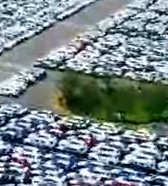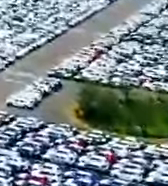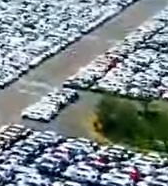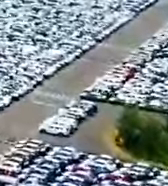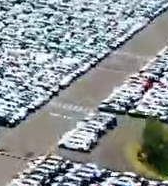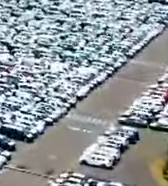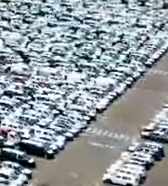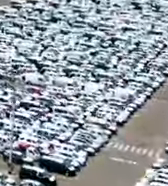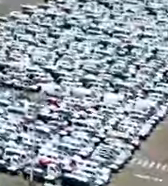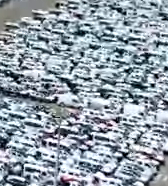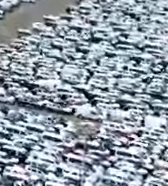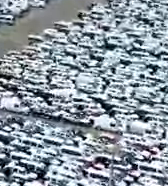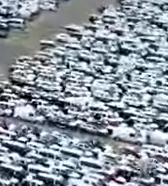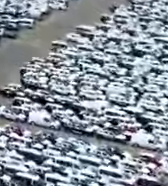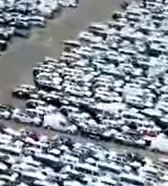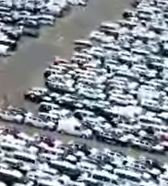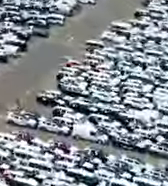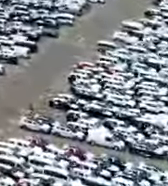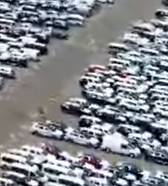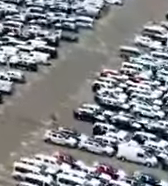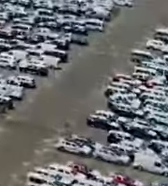울산입니다. 14.6%.